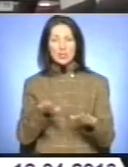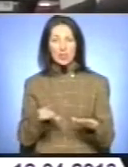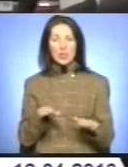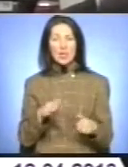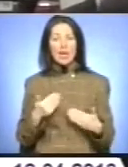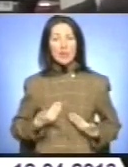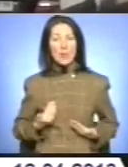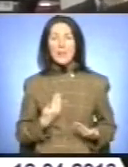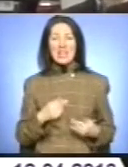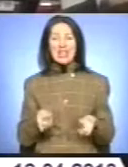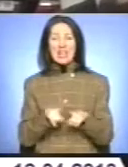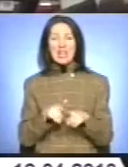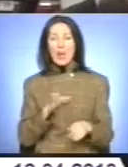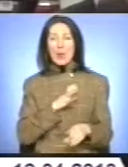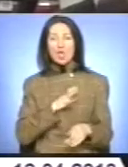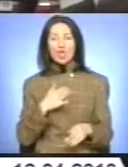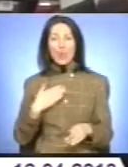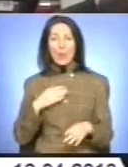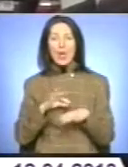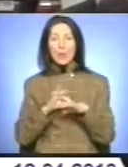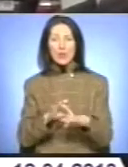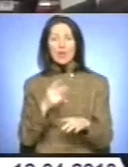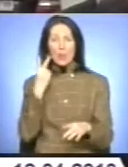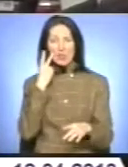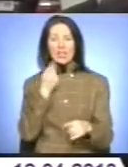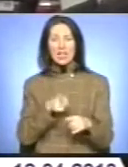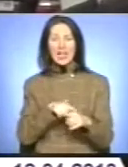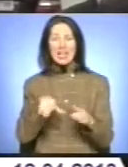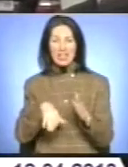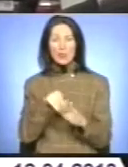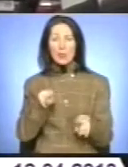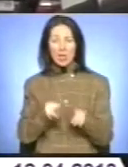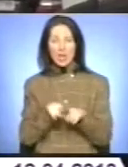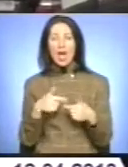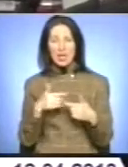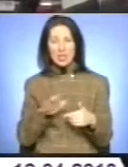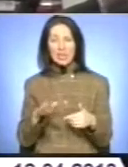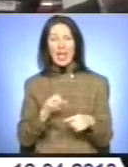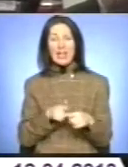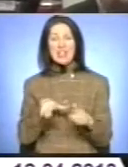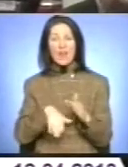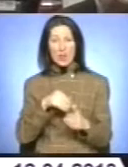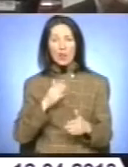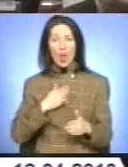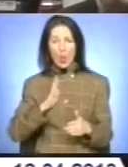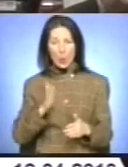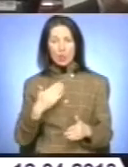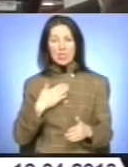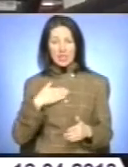богатые, чтобы мы проводили постоянно эти выборы. Так или нет? Это же выборы будут за наш с вами